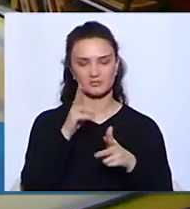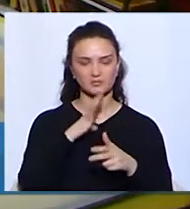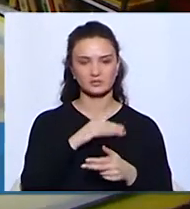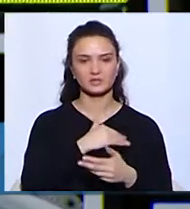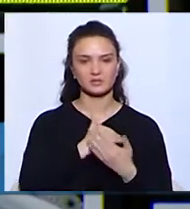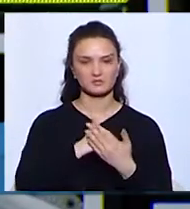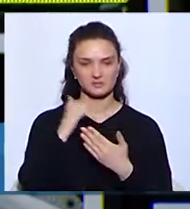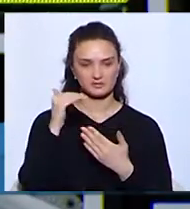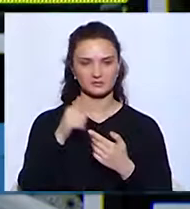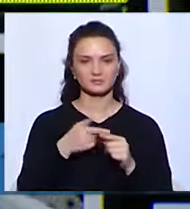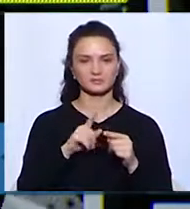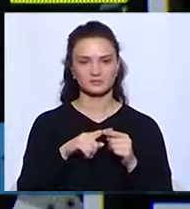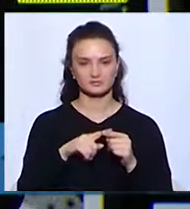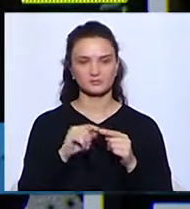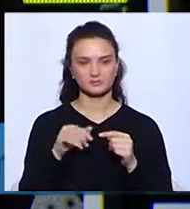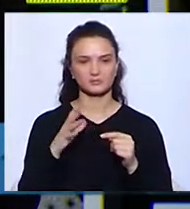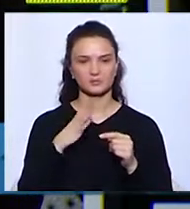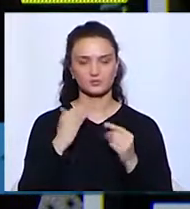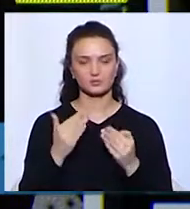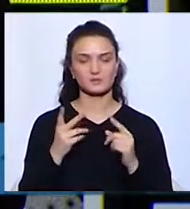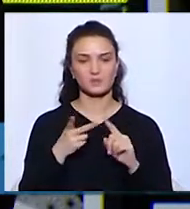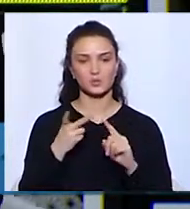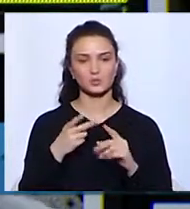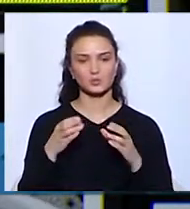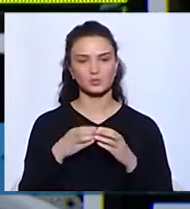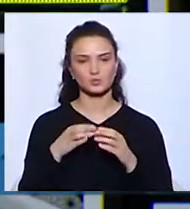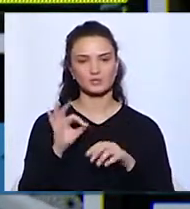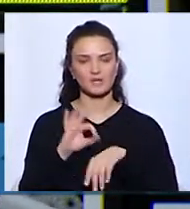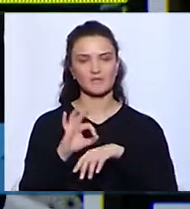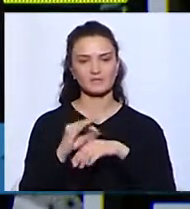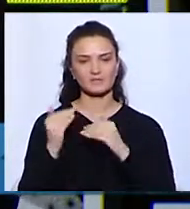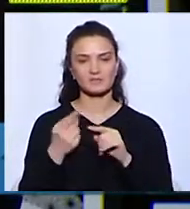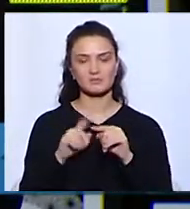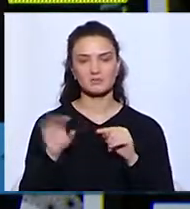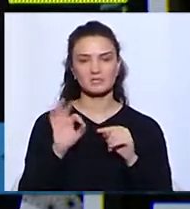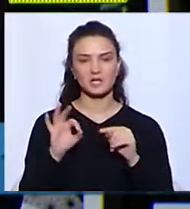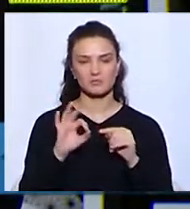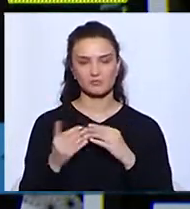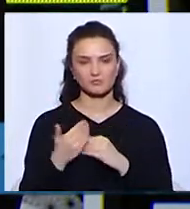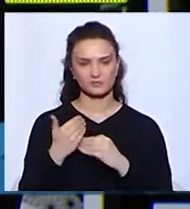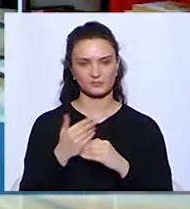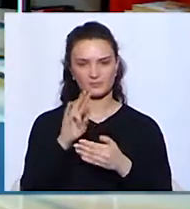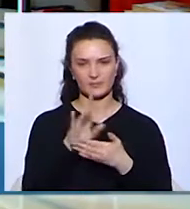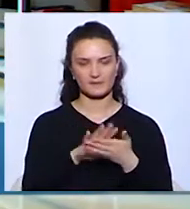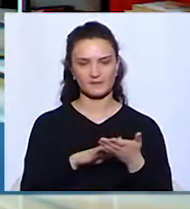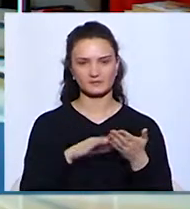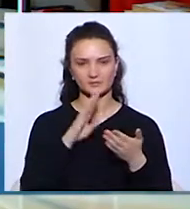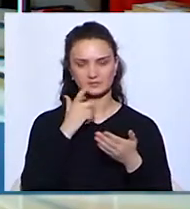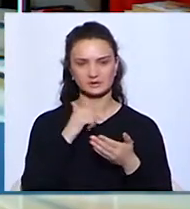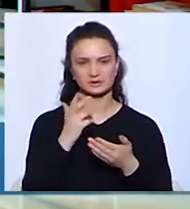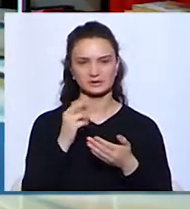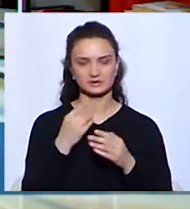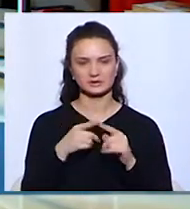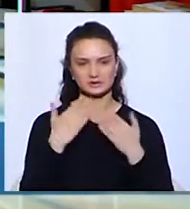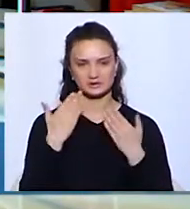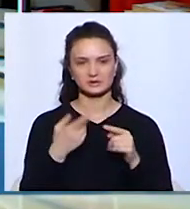და წყლისებური დიარეაც. მეორე ჯგუფი დაავადებების, რომლის გამოც მოგმართავენ. უკაცრავად ხა ბატონო ცისი, აუცილებლად